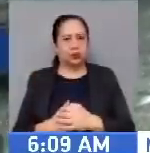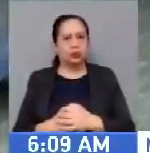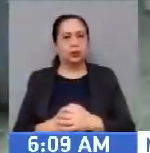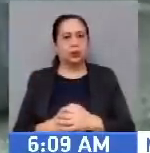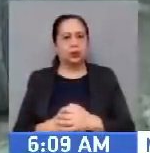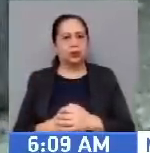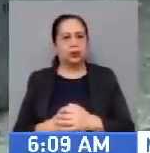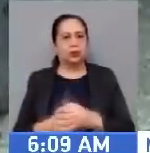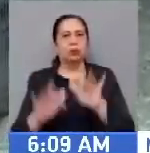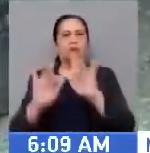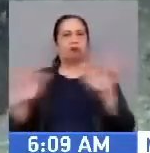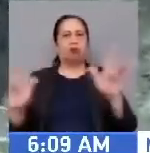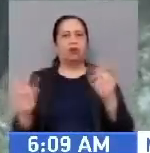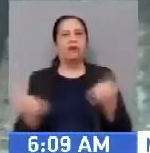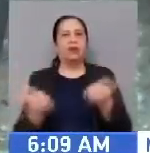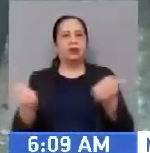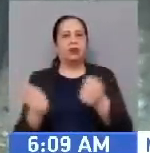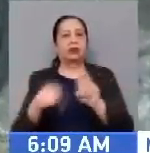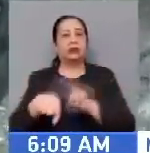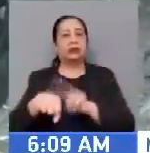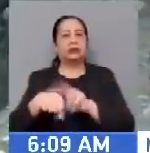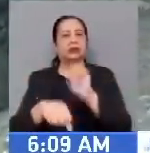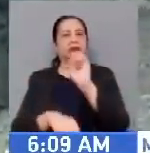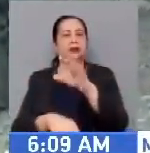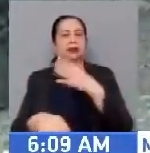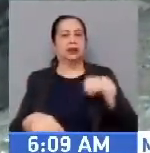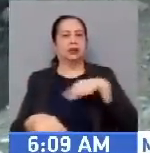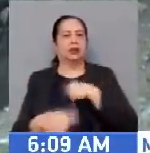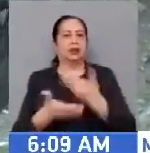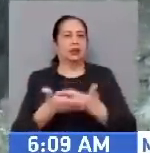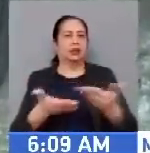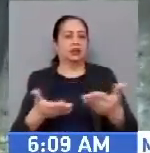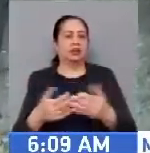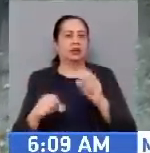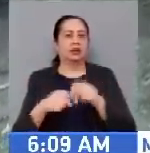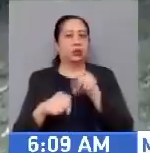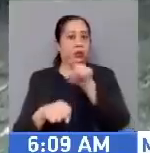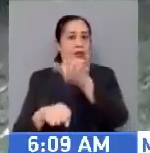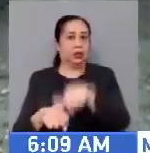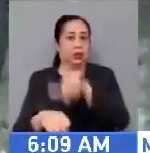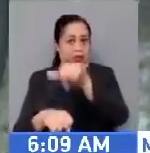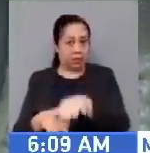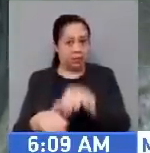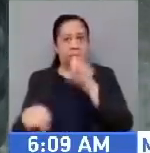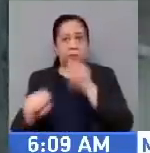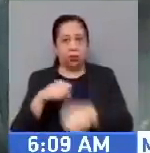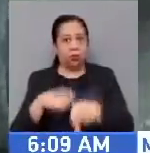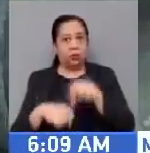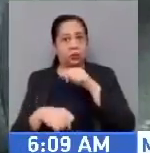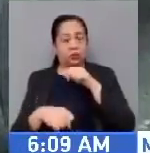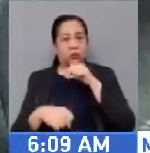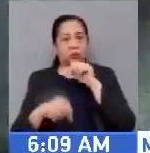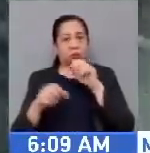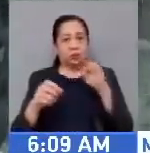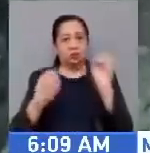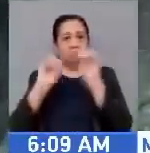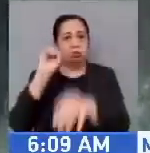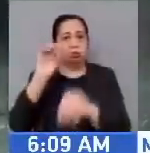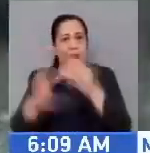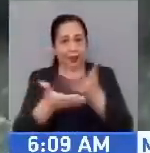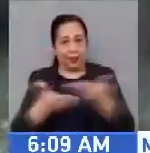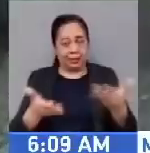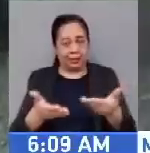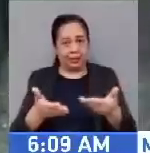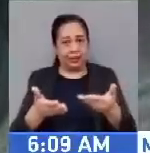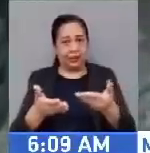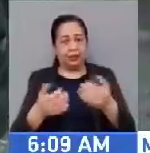kaya po dyan muna namin linagay yung gamit namin. So, hindi to pumapasada, kaya opo. Nandyan yung gamit ninyo. Opo. Pero ito yung pinapasada